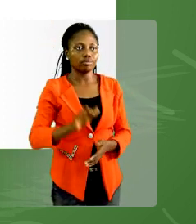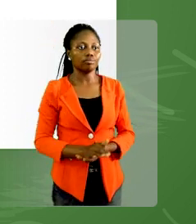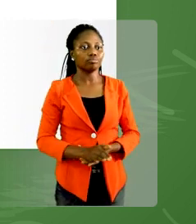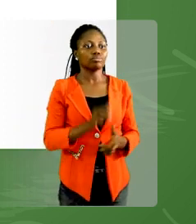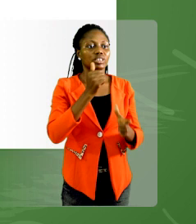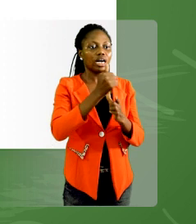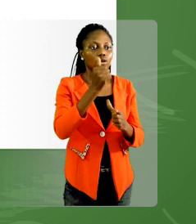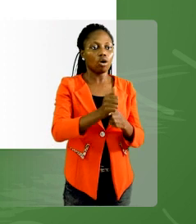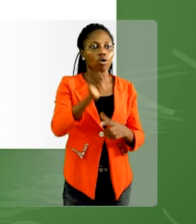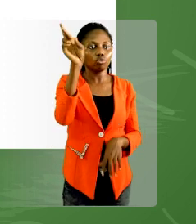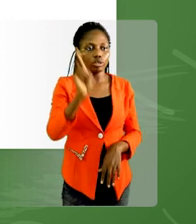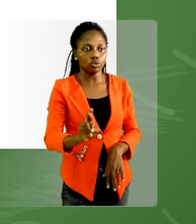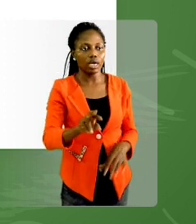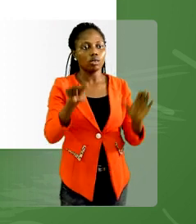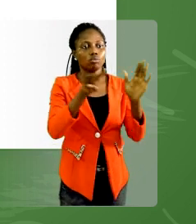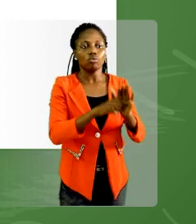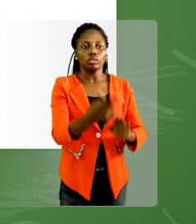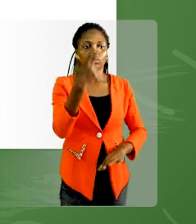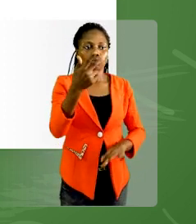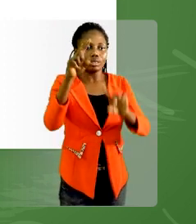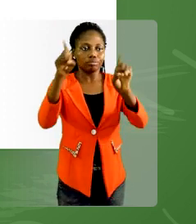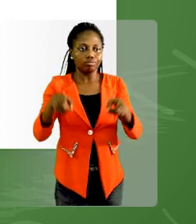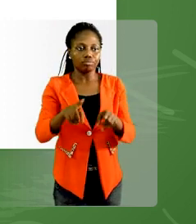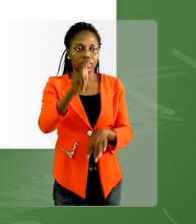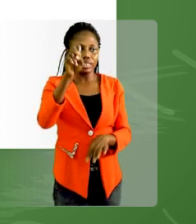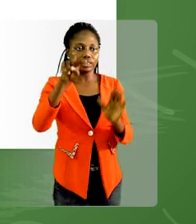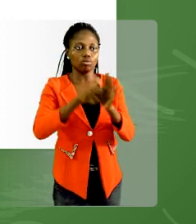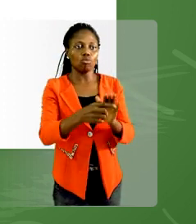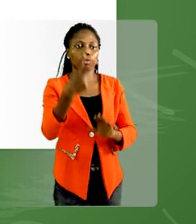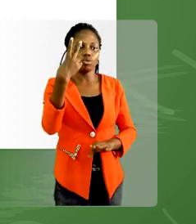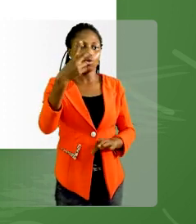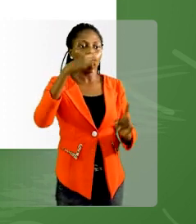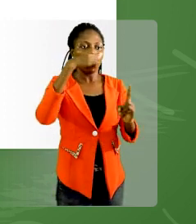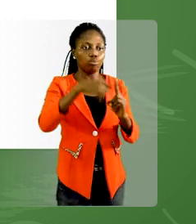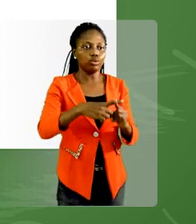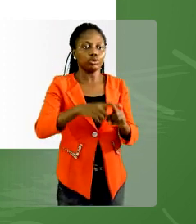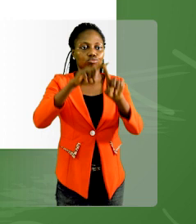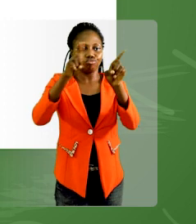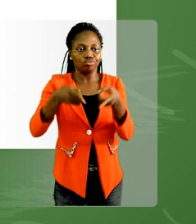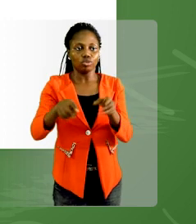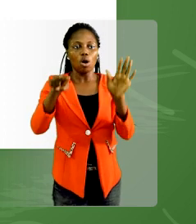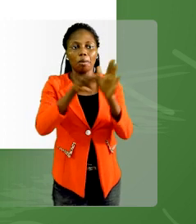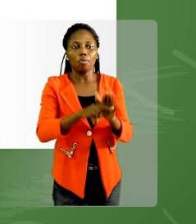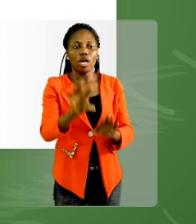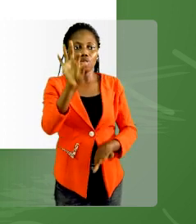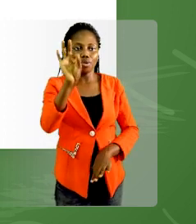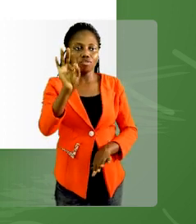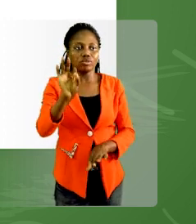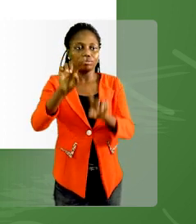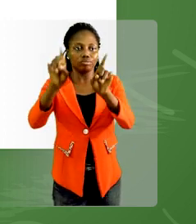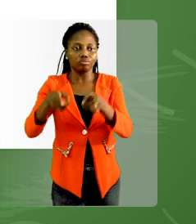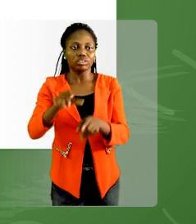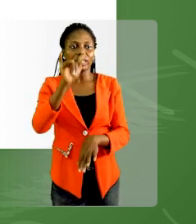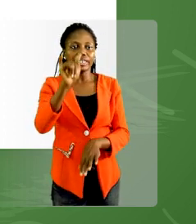moins 3 facteur de x moins 2 plus moins 9 facteur de y plus 2 égale à